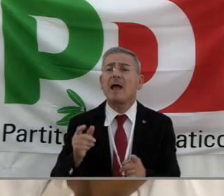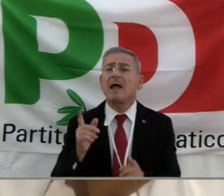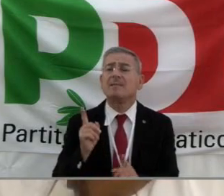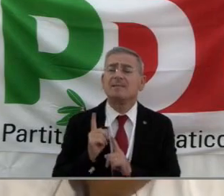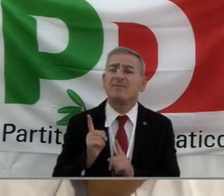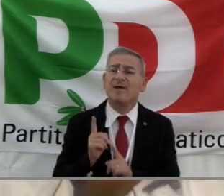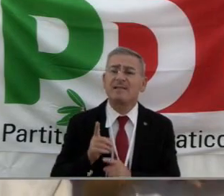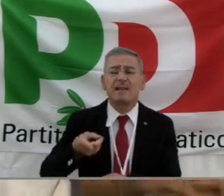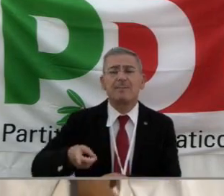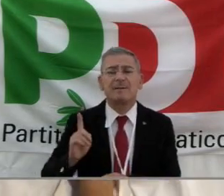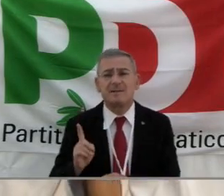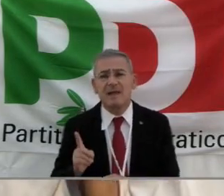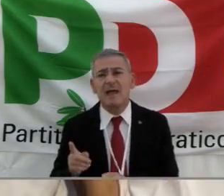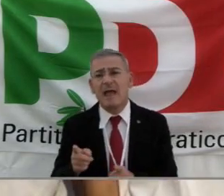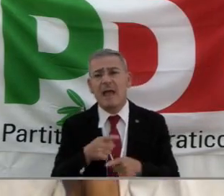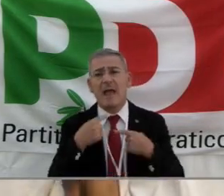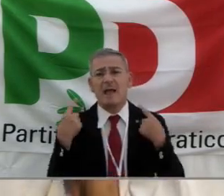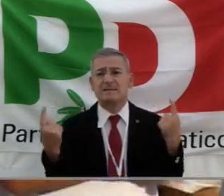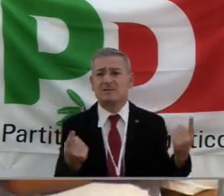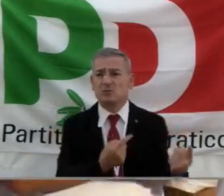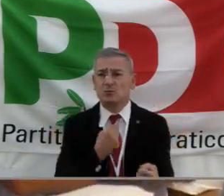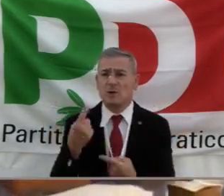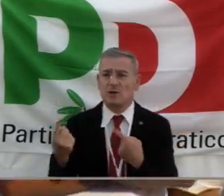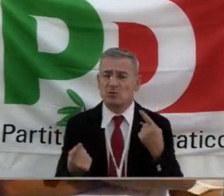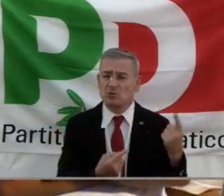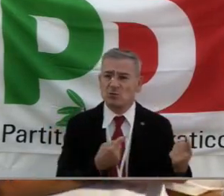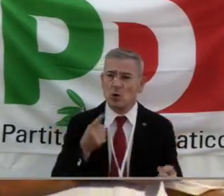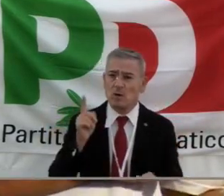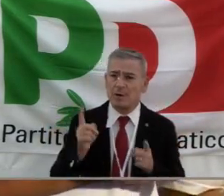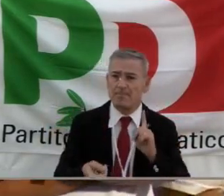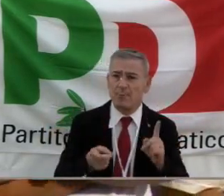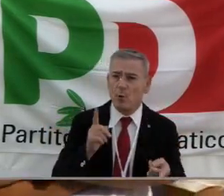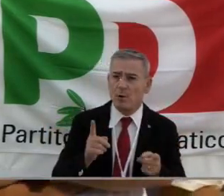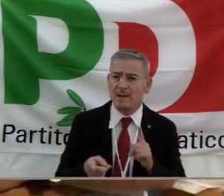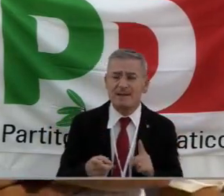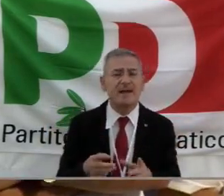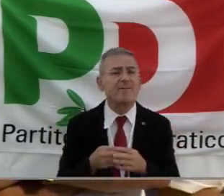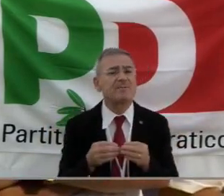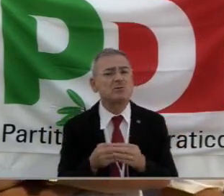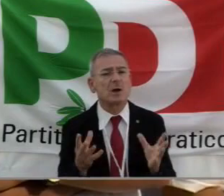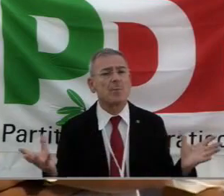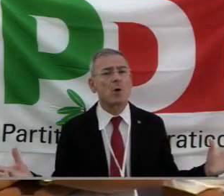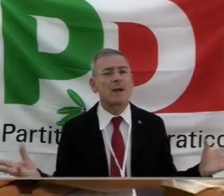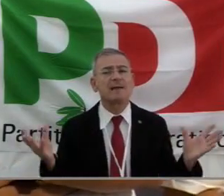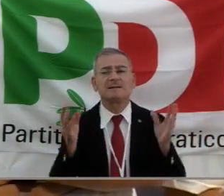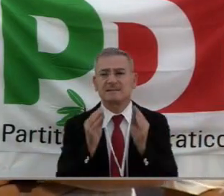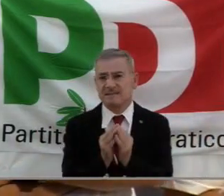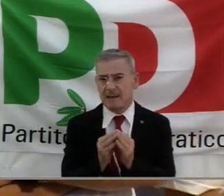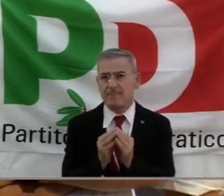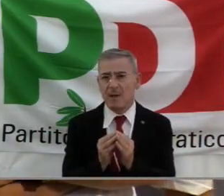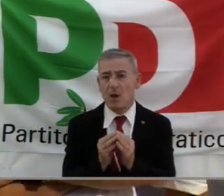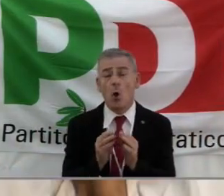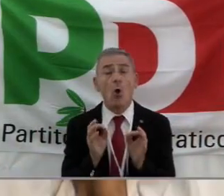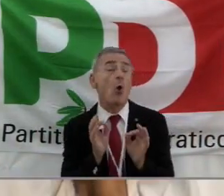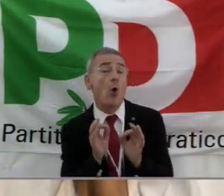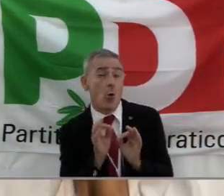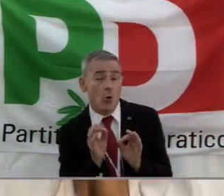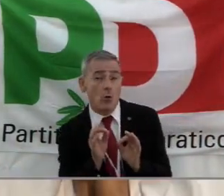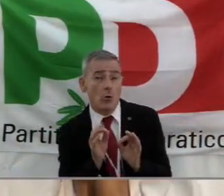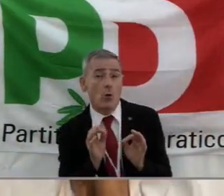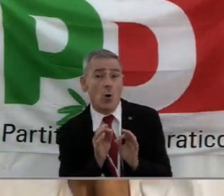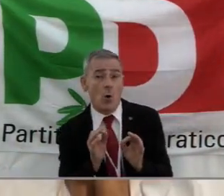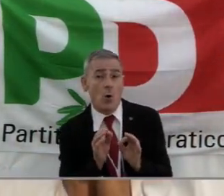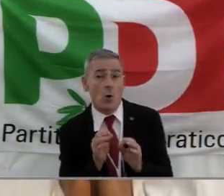Democratico e la nostra dimensione di una politica che si fa insieme, se no prevarrà sempre